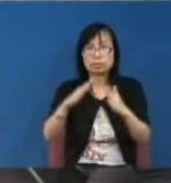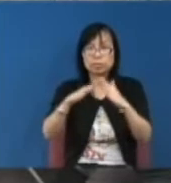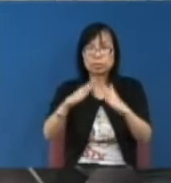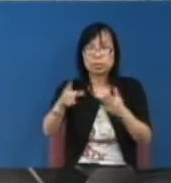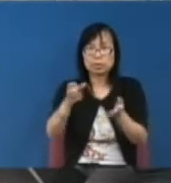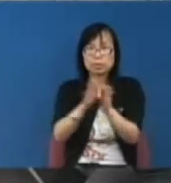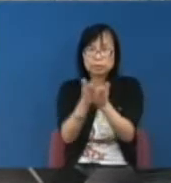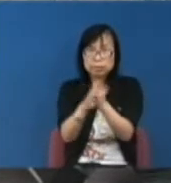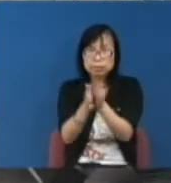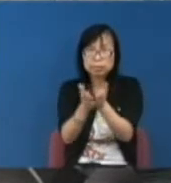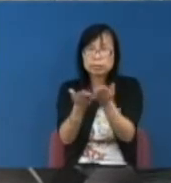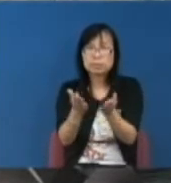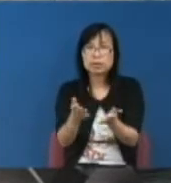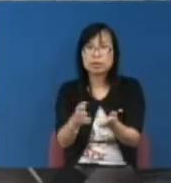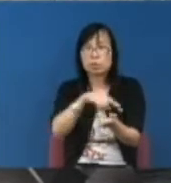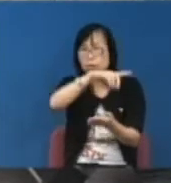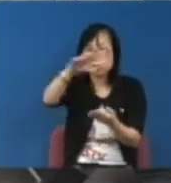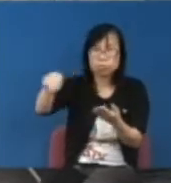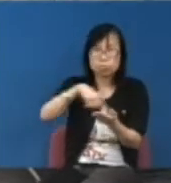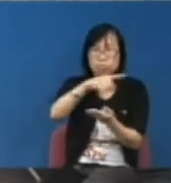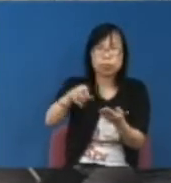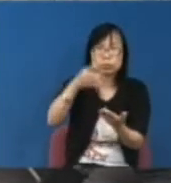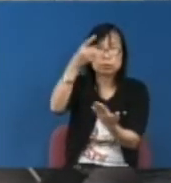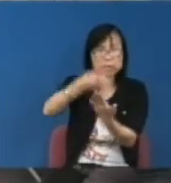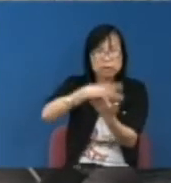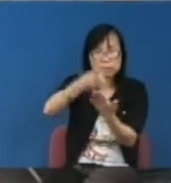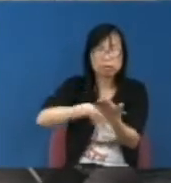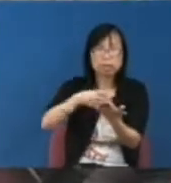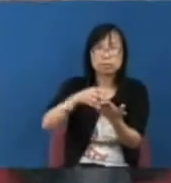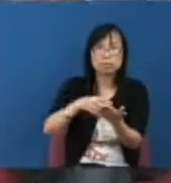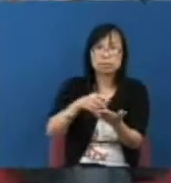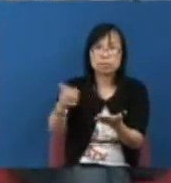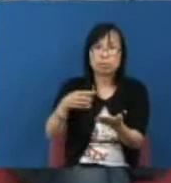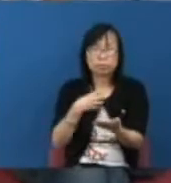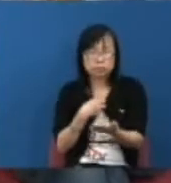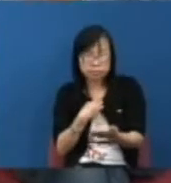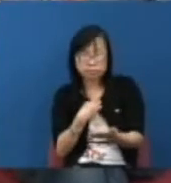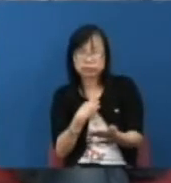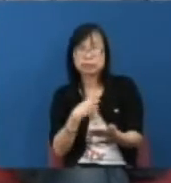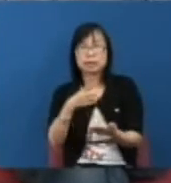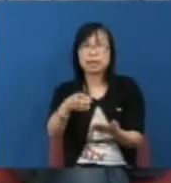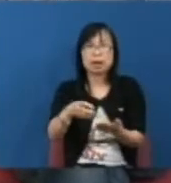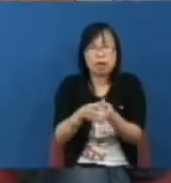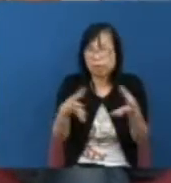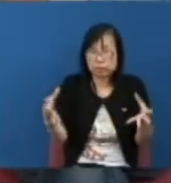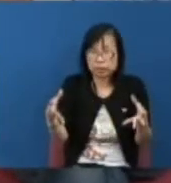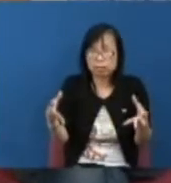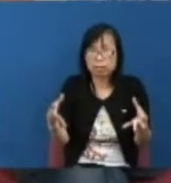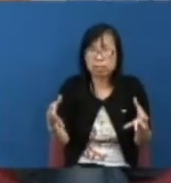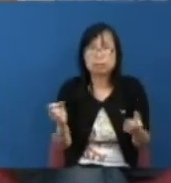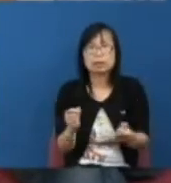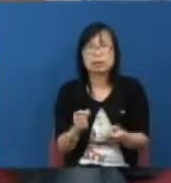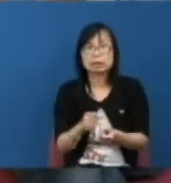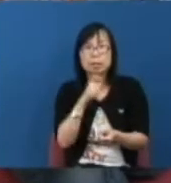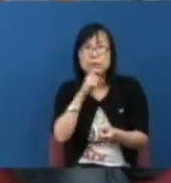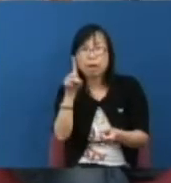啊啲，全部都係一啲規範你個面積，即我覺得你好似一定要係咁大，咁但係有冇話